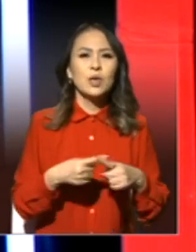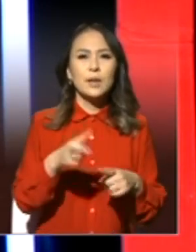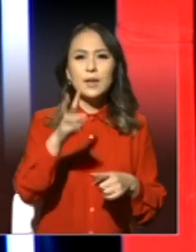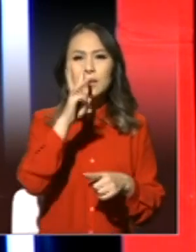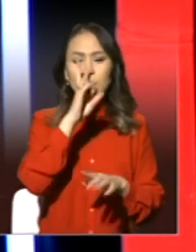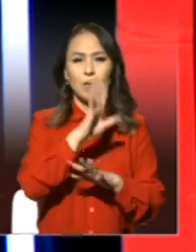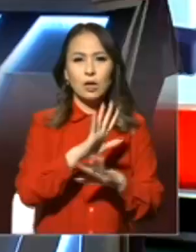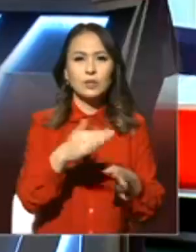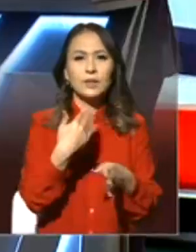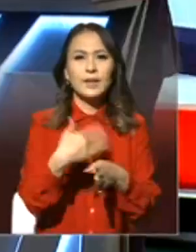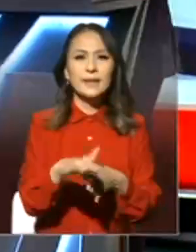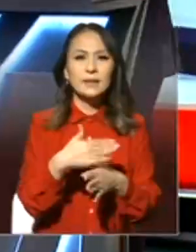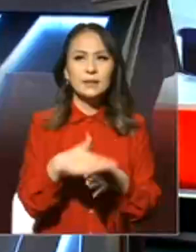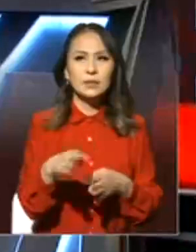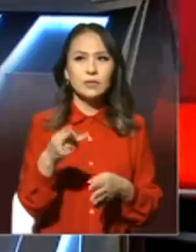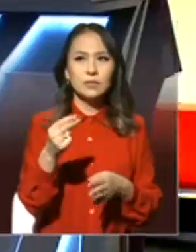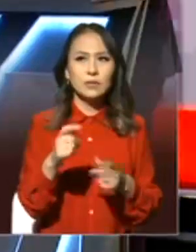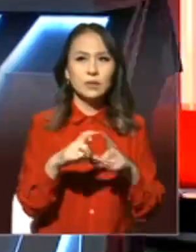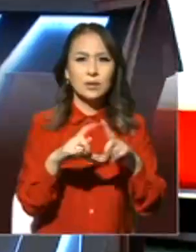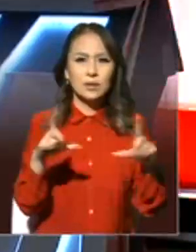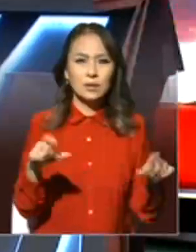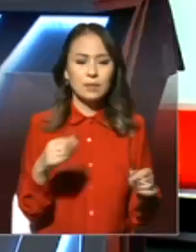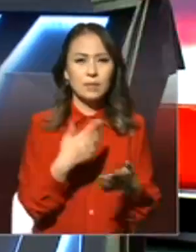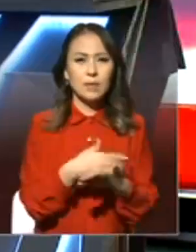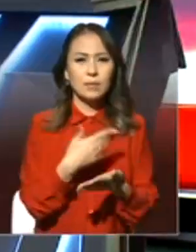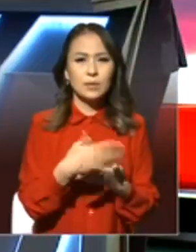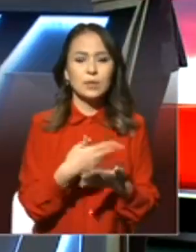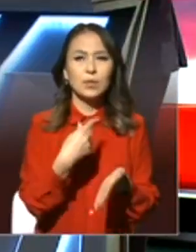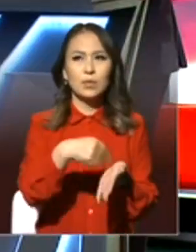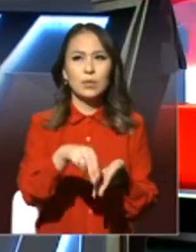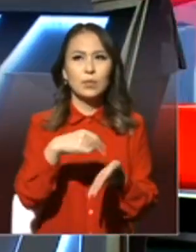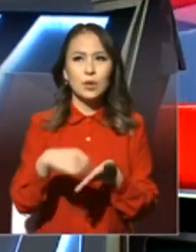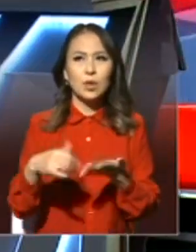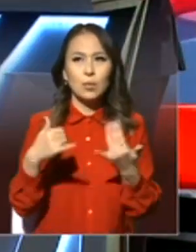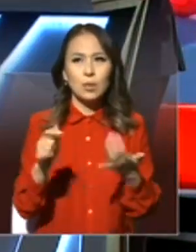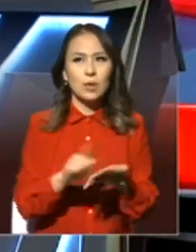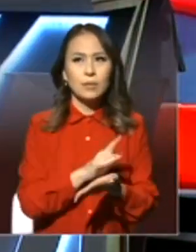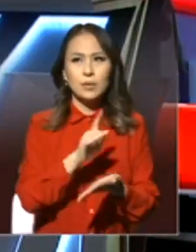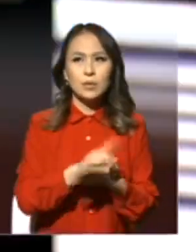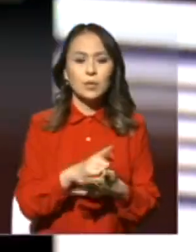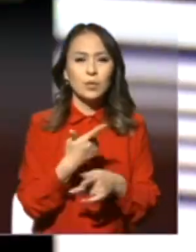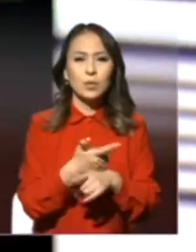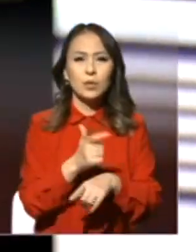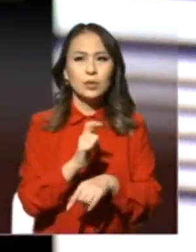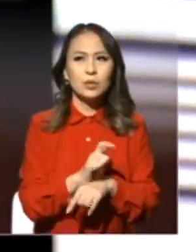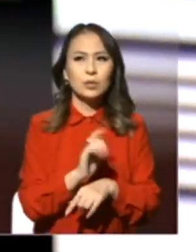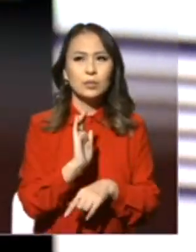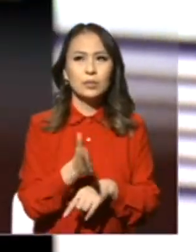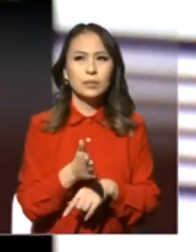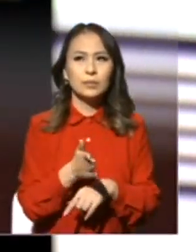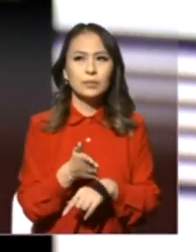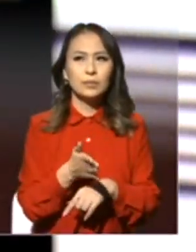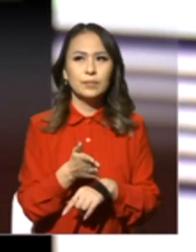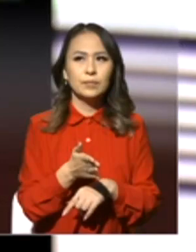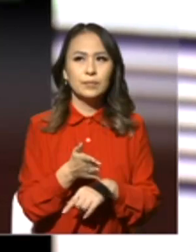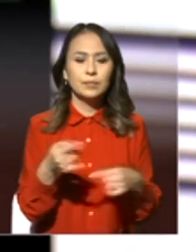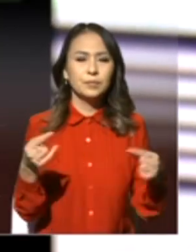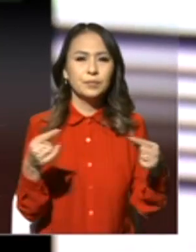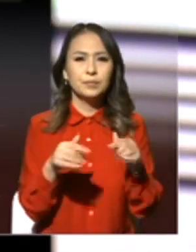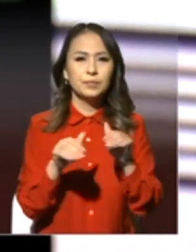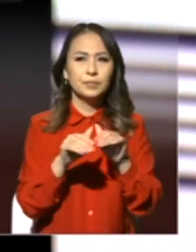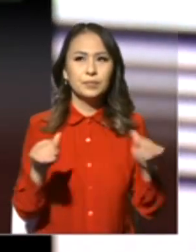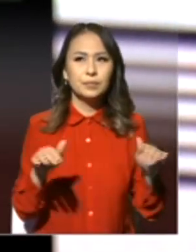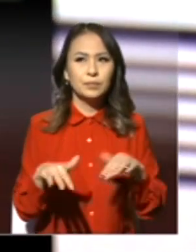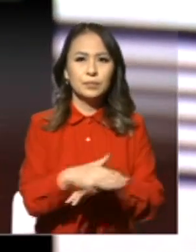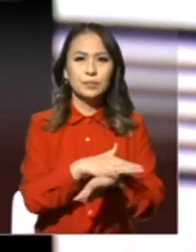несиеге азық түлік алып жатқан қазір оны күнде көріп жатырмыз ғой күнделікті өмірде. Сондықтан бұл әрине өте жаңағы белгілі бір дәрежеде